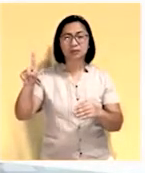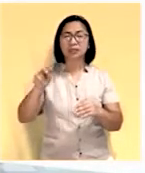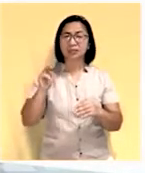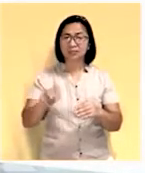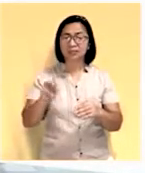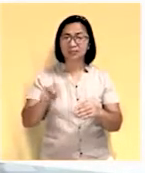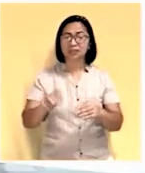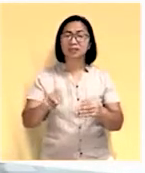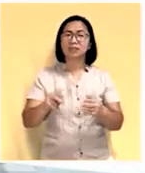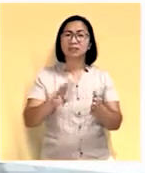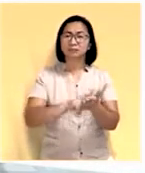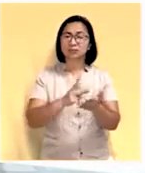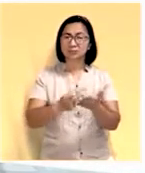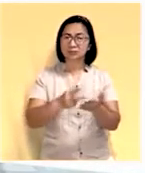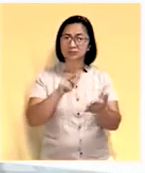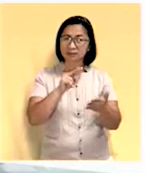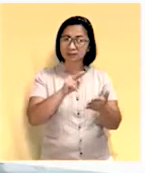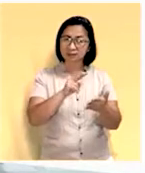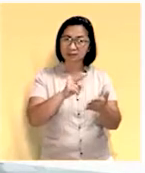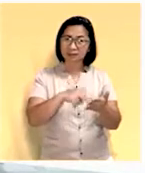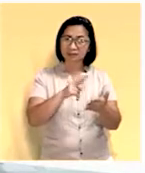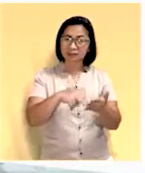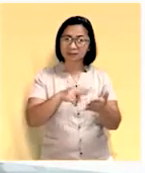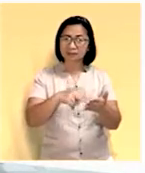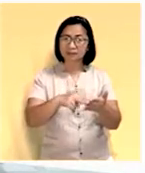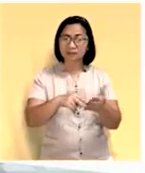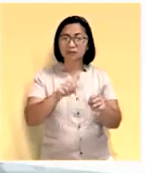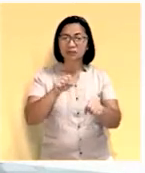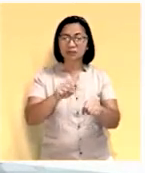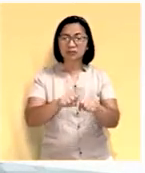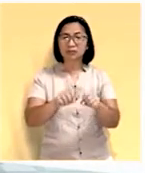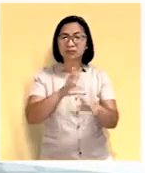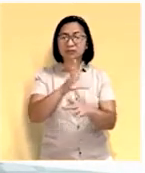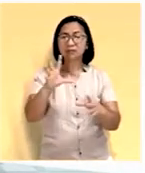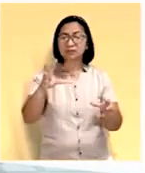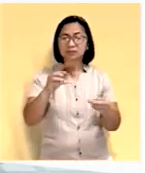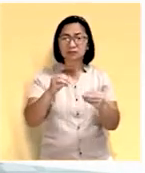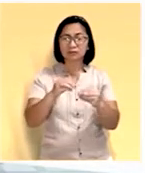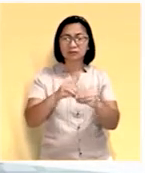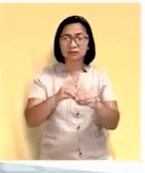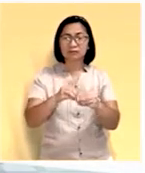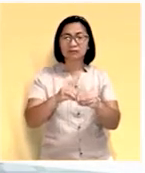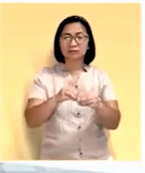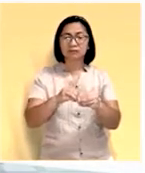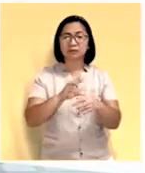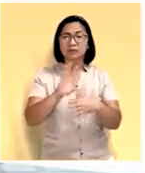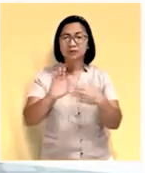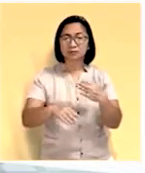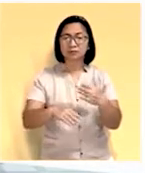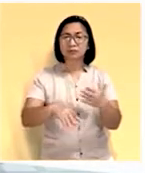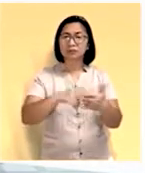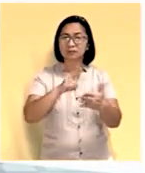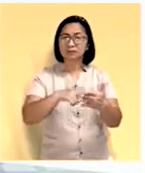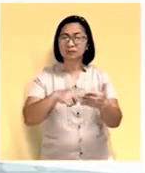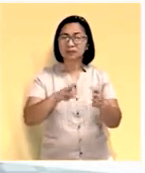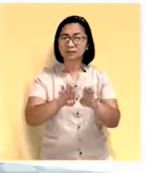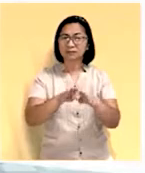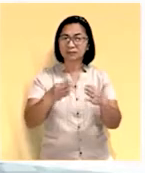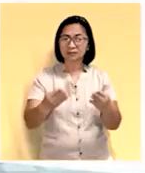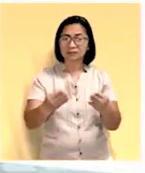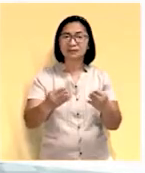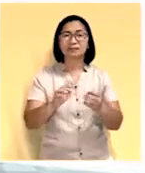ang kailangan ko pong basahin upang makumpleto ko ang aklat na binabasa ko. Tama,